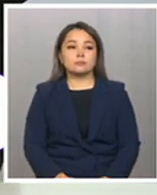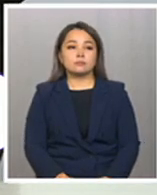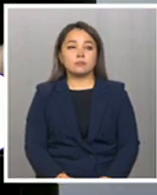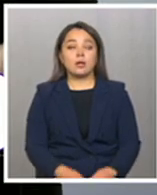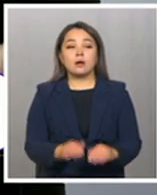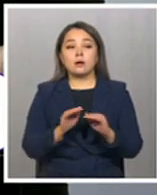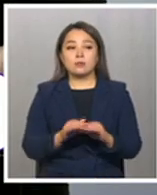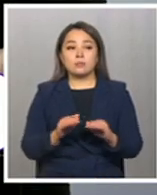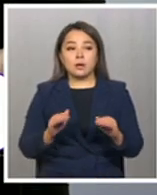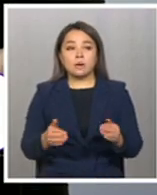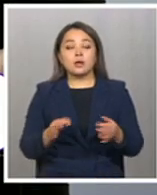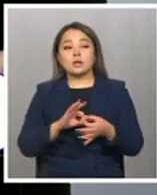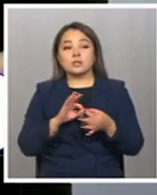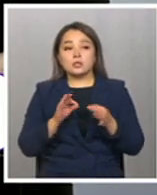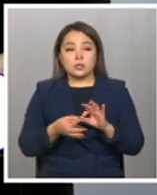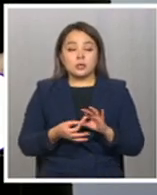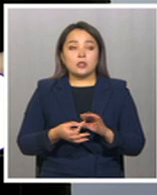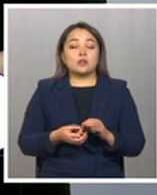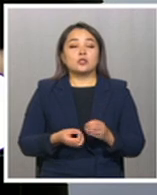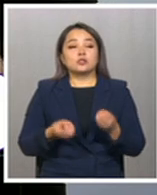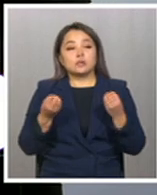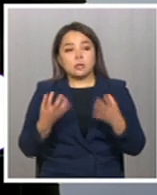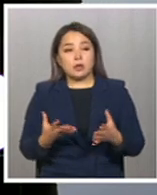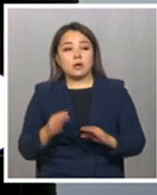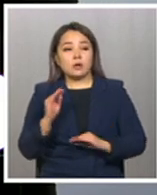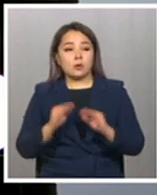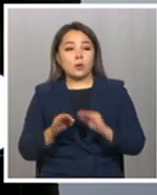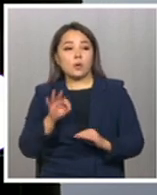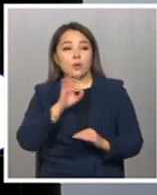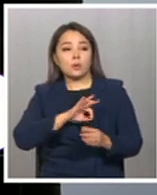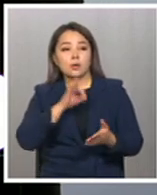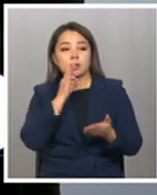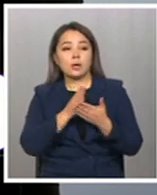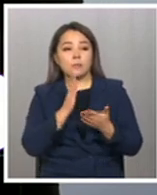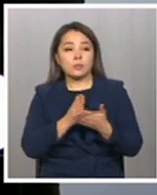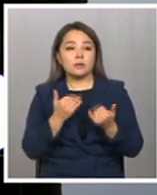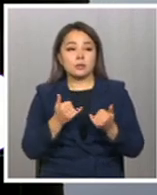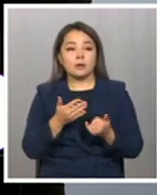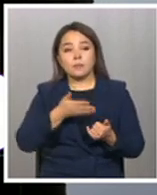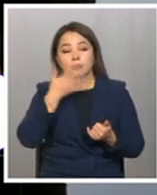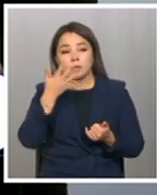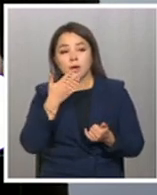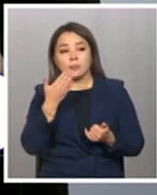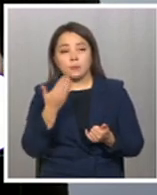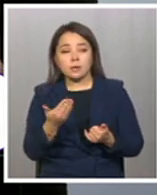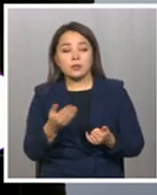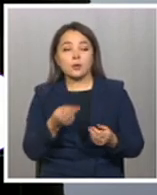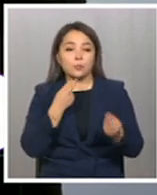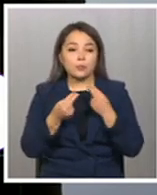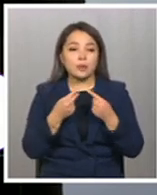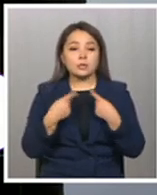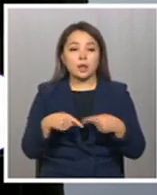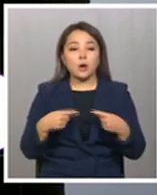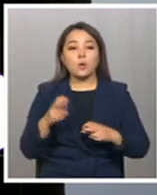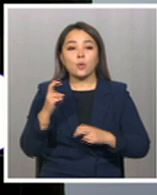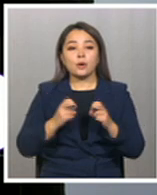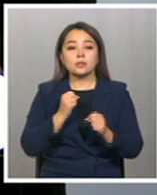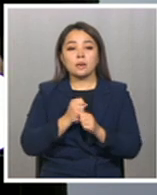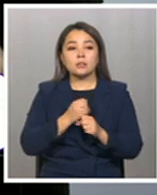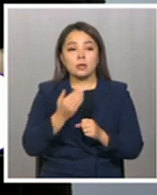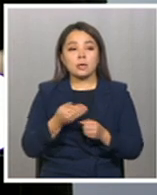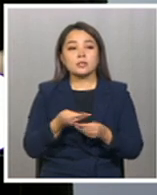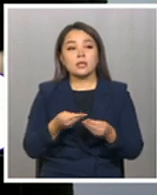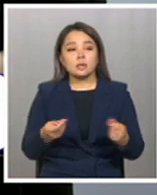Балалар, жай және күрделі эфирлердің қолданылуына тоқталайық. Ароматизаторлар тағам өнеркәсібінде және